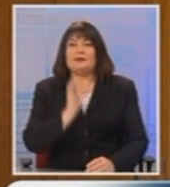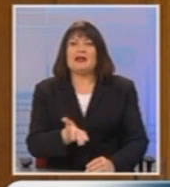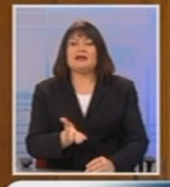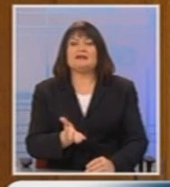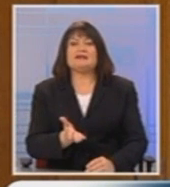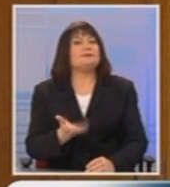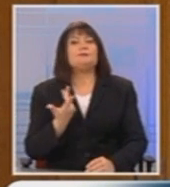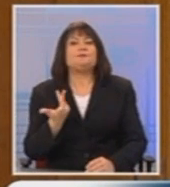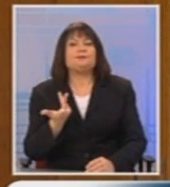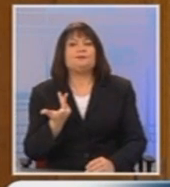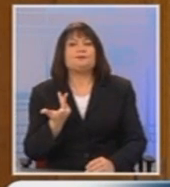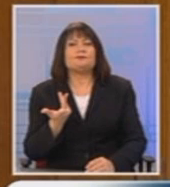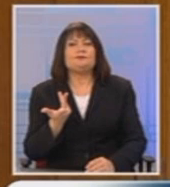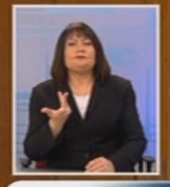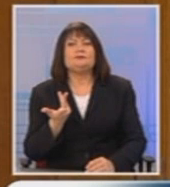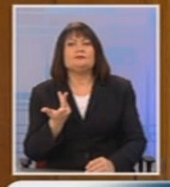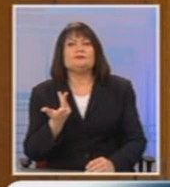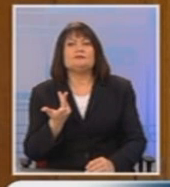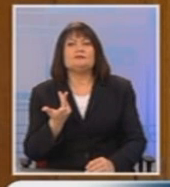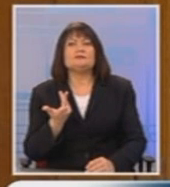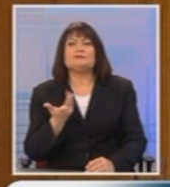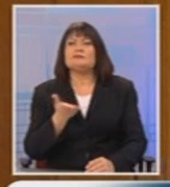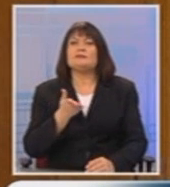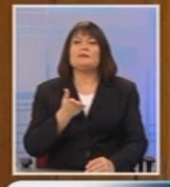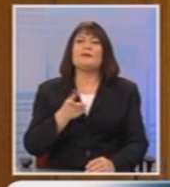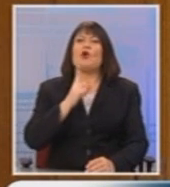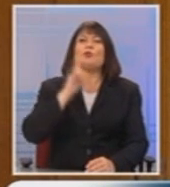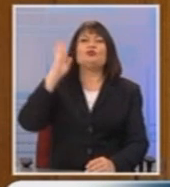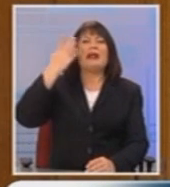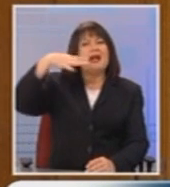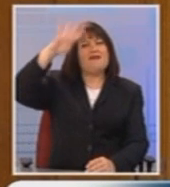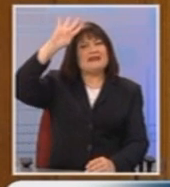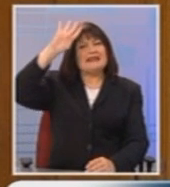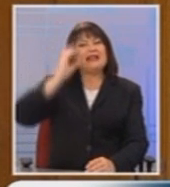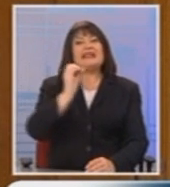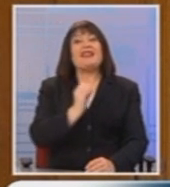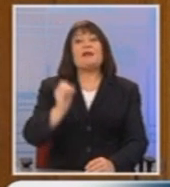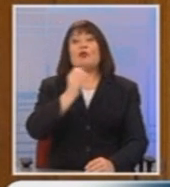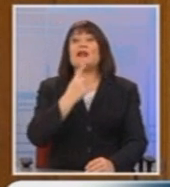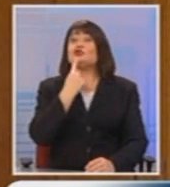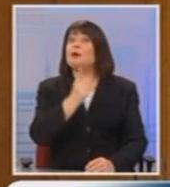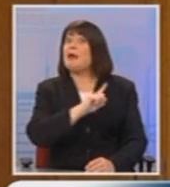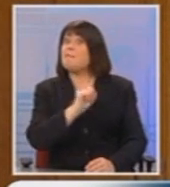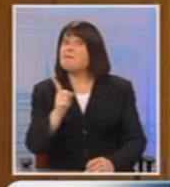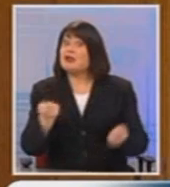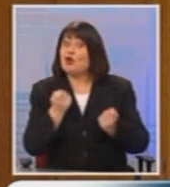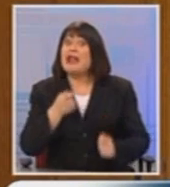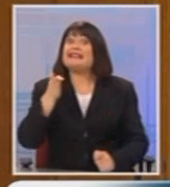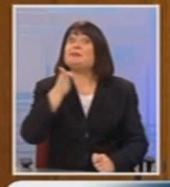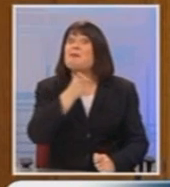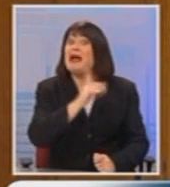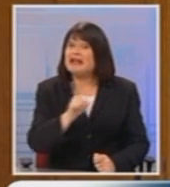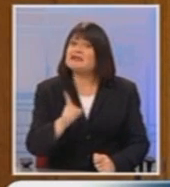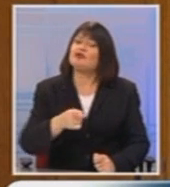στη διακλάδωση Δελφών Δαυλίδας, αγνώντας τις προειδοποιήσεις κλπ. Και επειδή και στη μία περίπτωση και στην